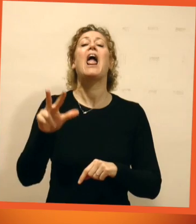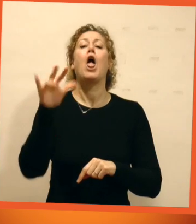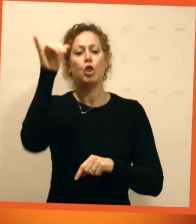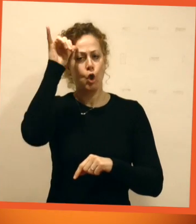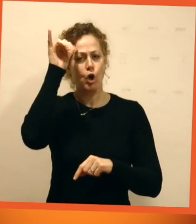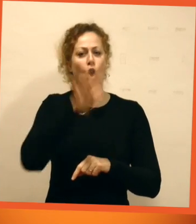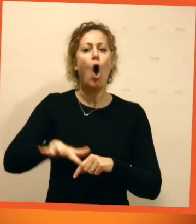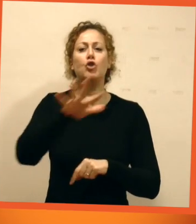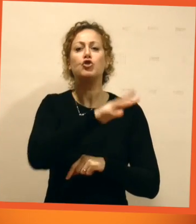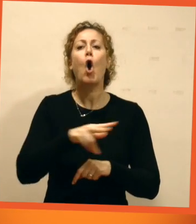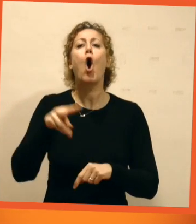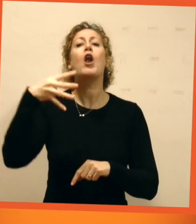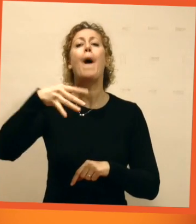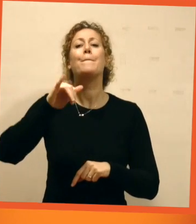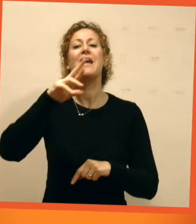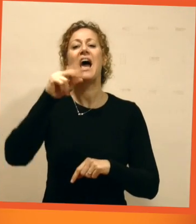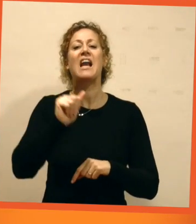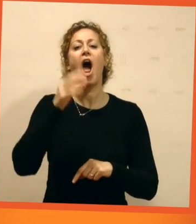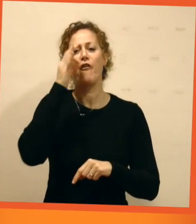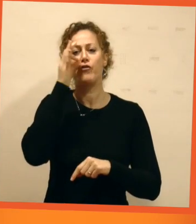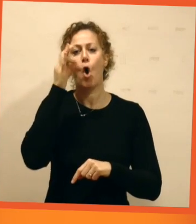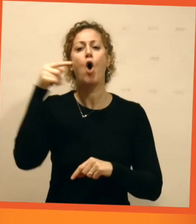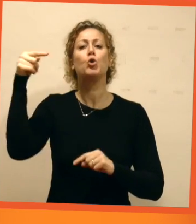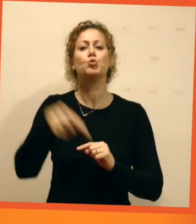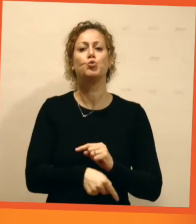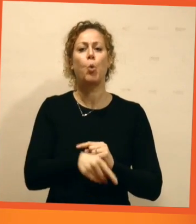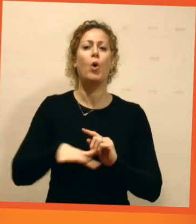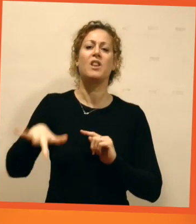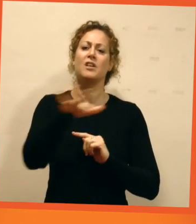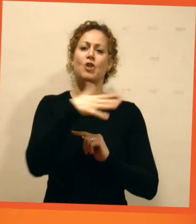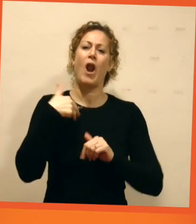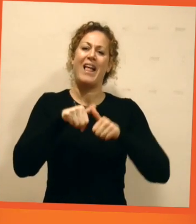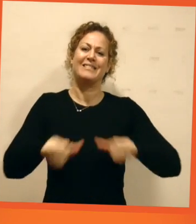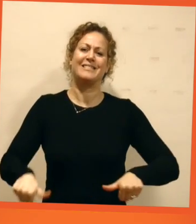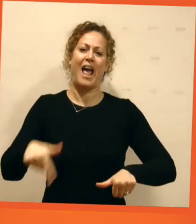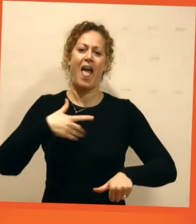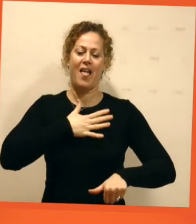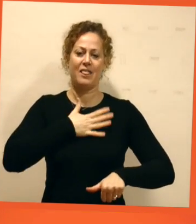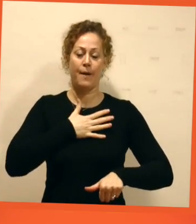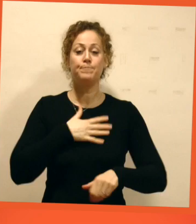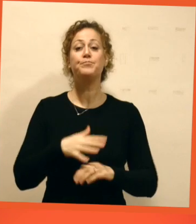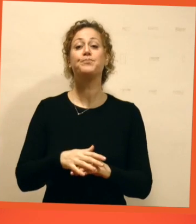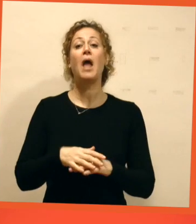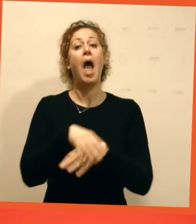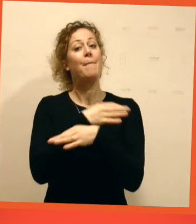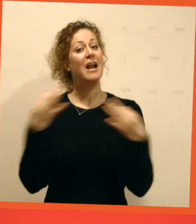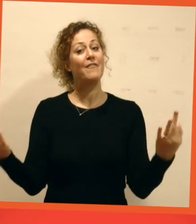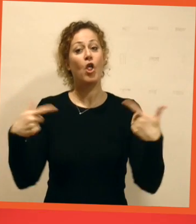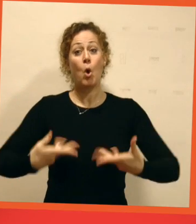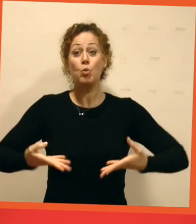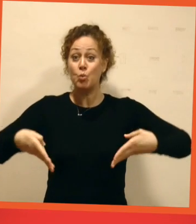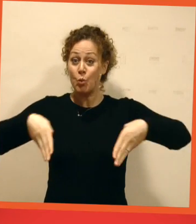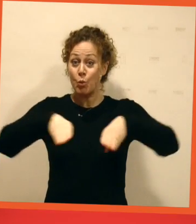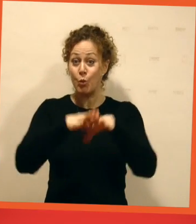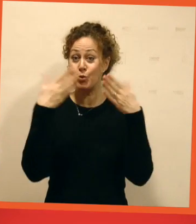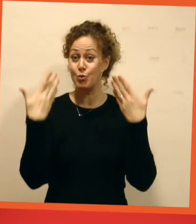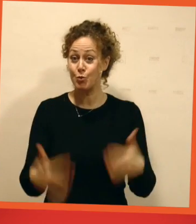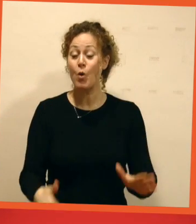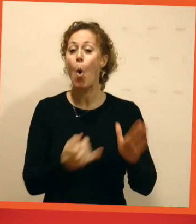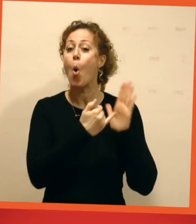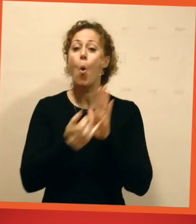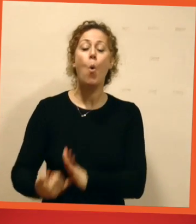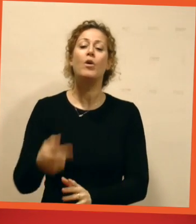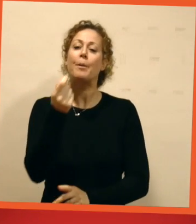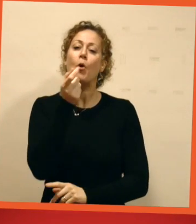Sud. Perfetto, allora noi siamo in chiusura. Io prima lascerei proprio per ultimo